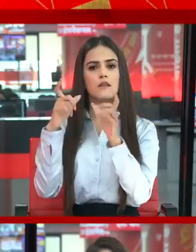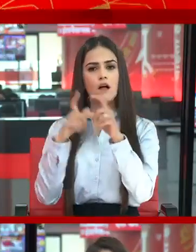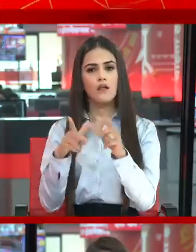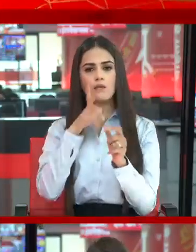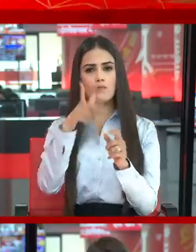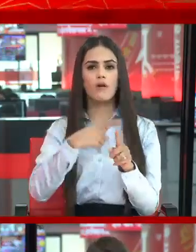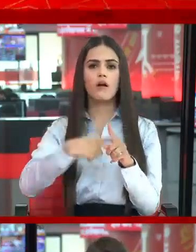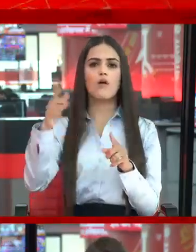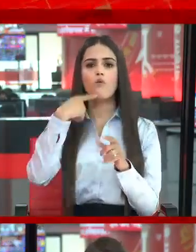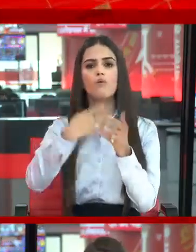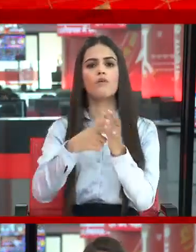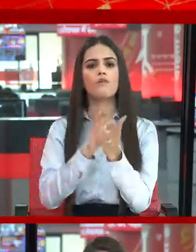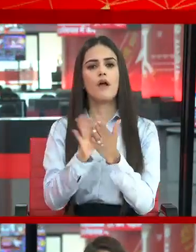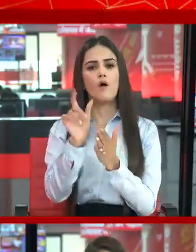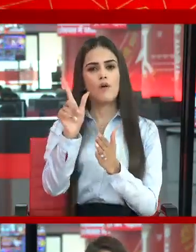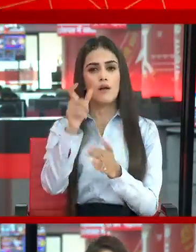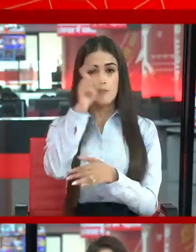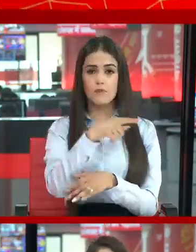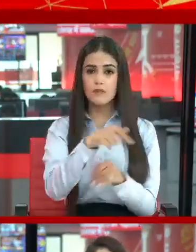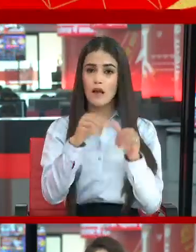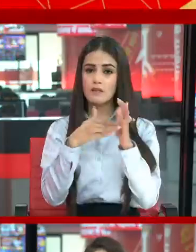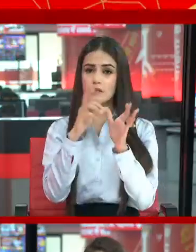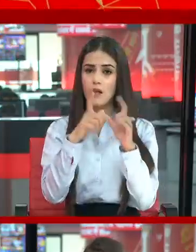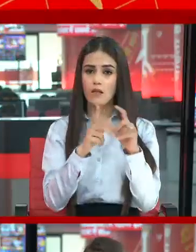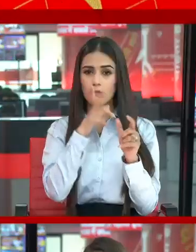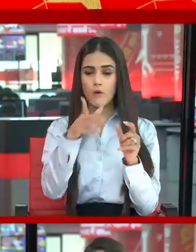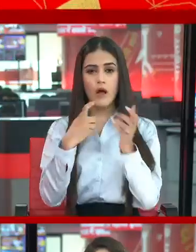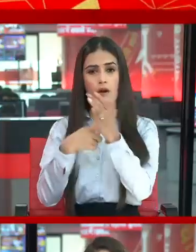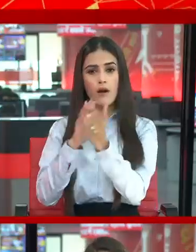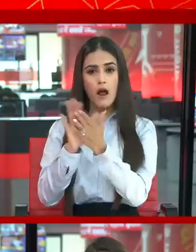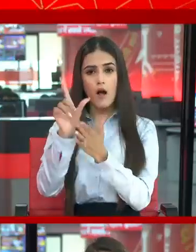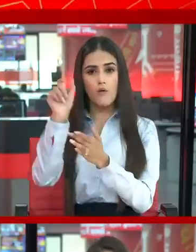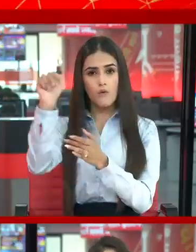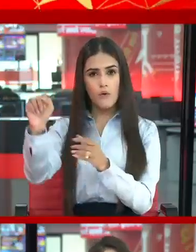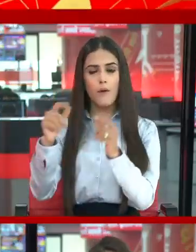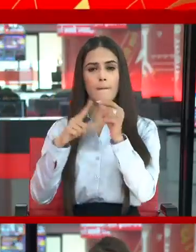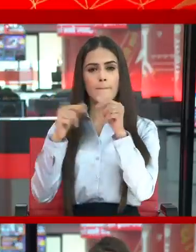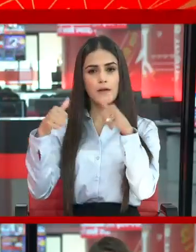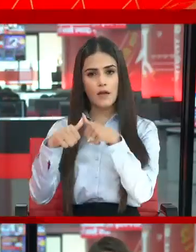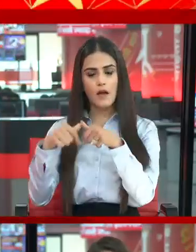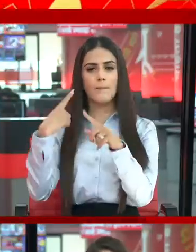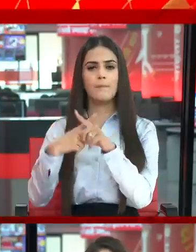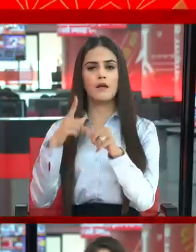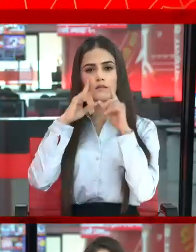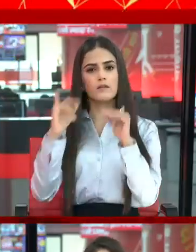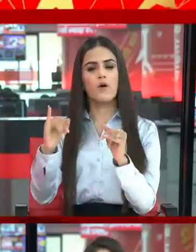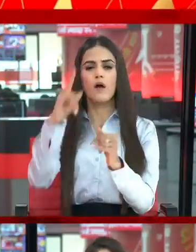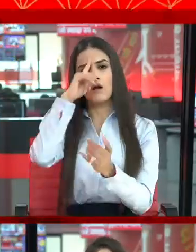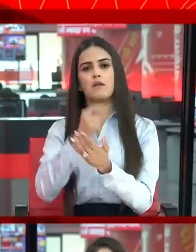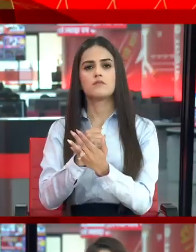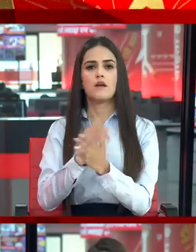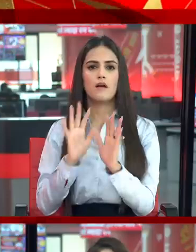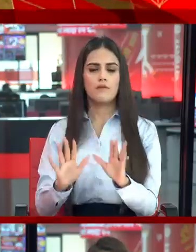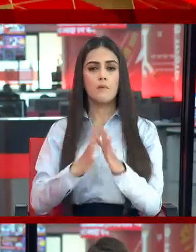गांधी पर तीखे वार किए। आजाद ने कहा है कि राहुल गांधी के पीए और सिक्योरिटी गार्ड फैसले लेते हैं, पार्टी में बड़े नेताओं